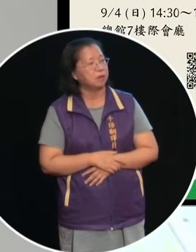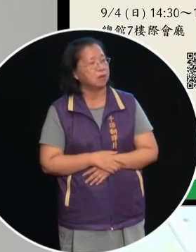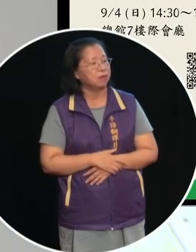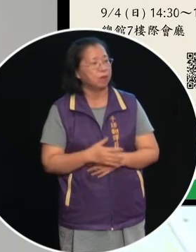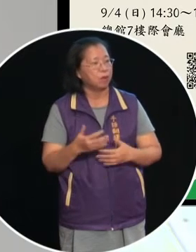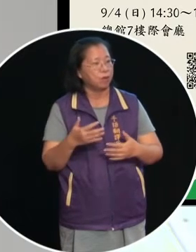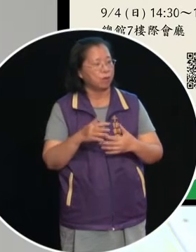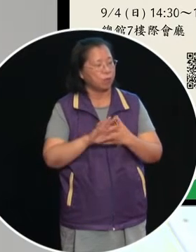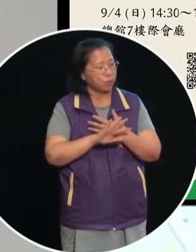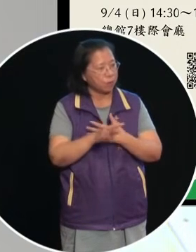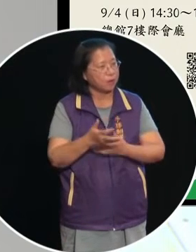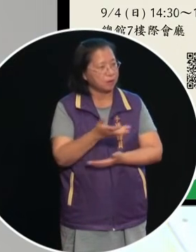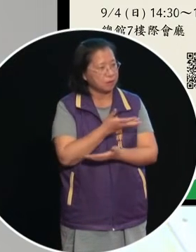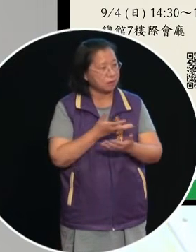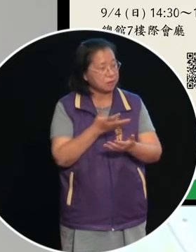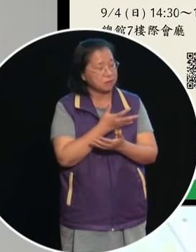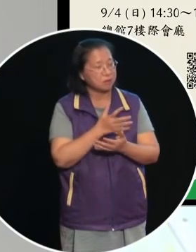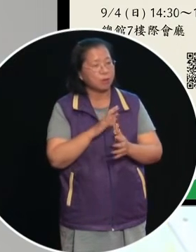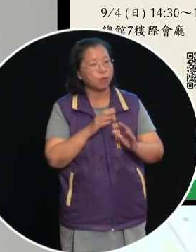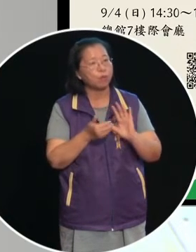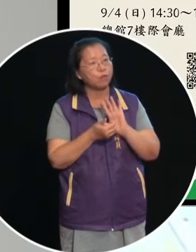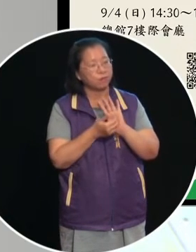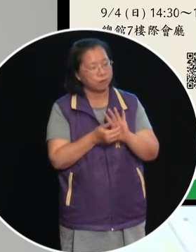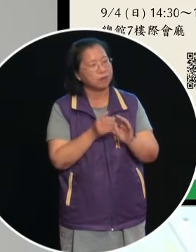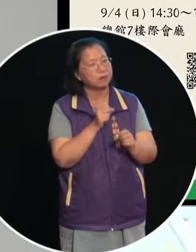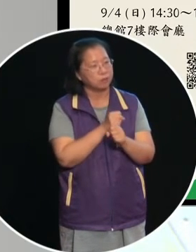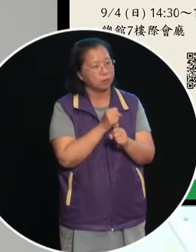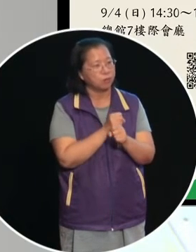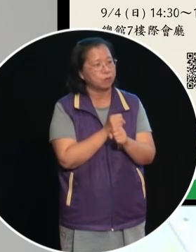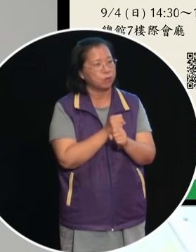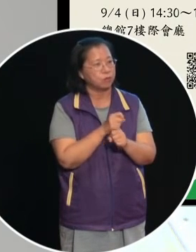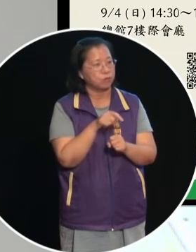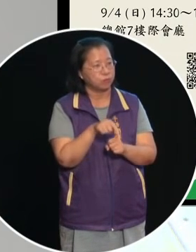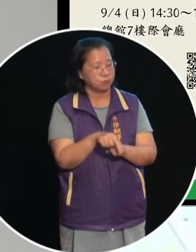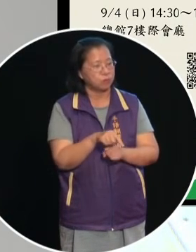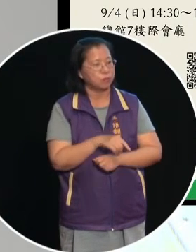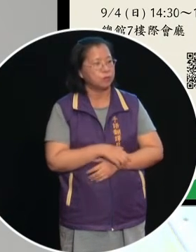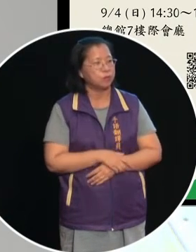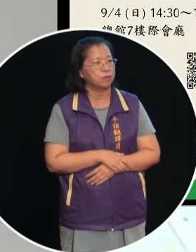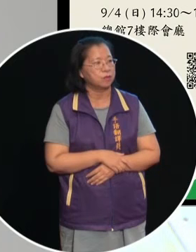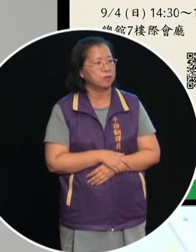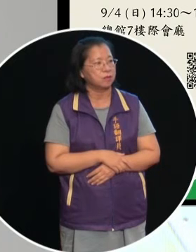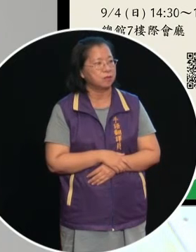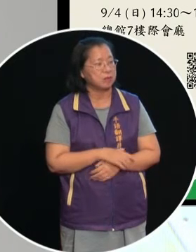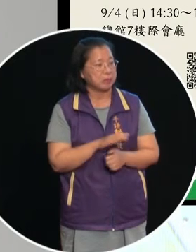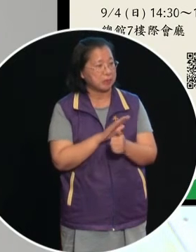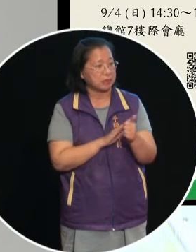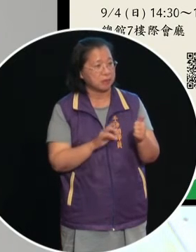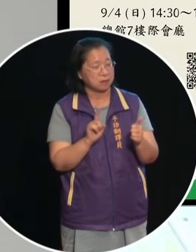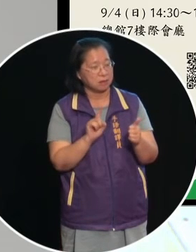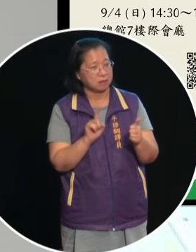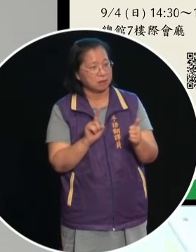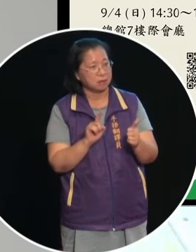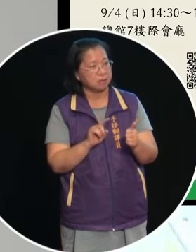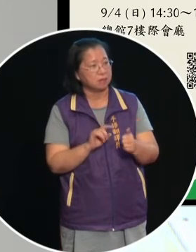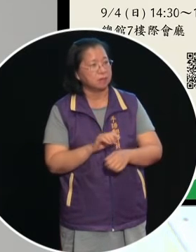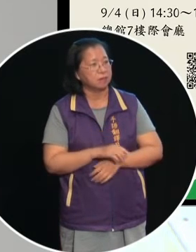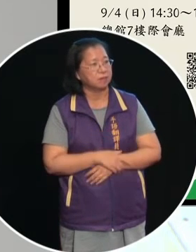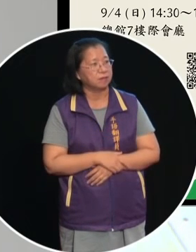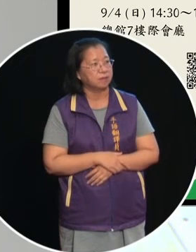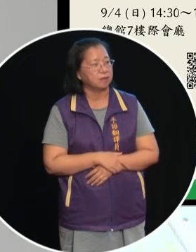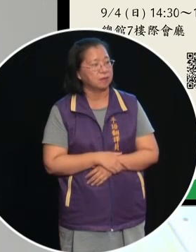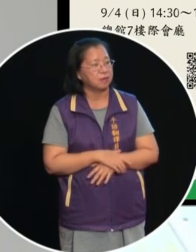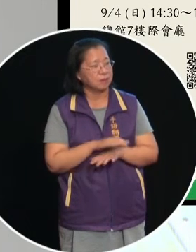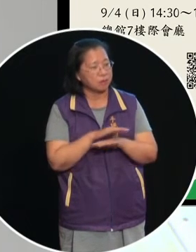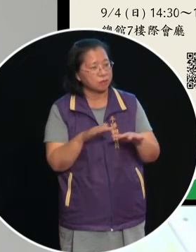交国防的一些工作是其实是没有涉及到那些就是一个外交原则等等的事